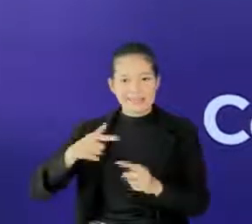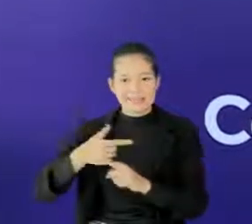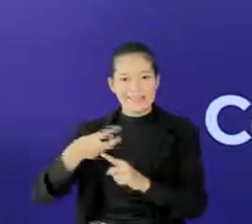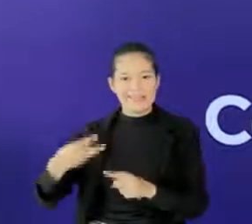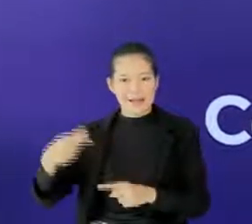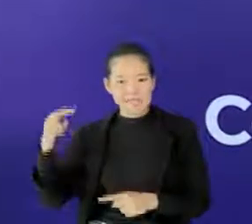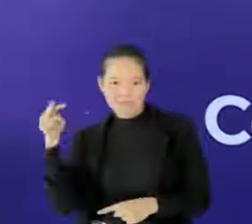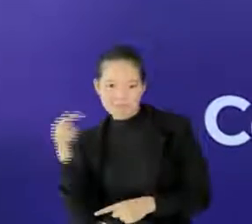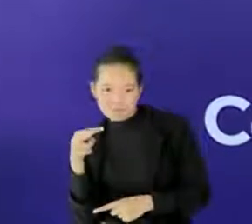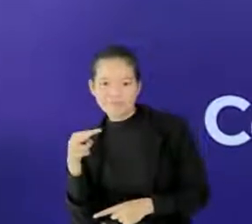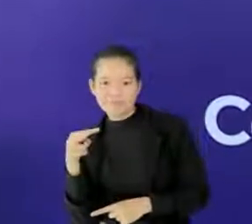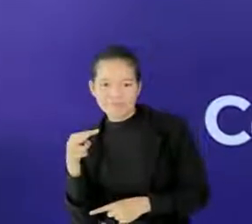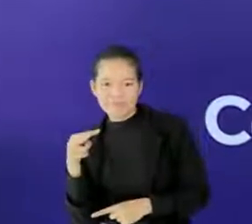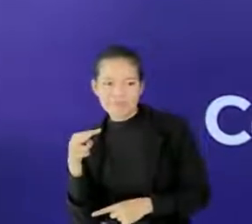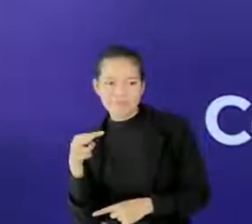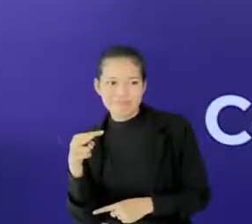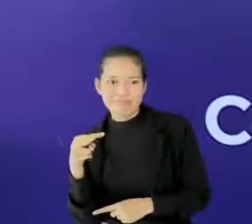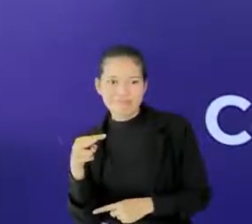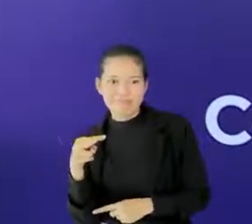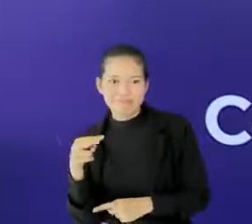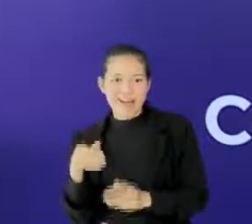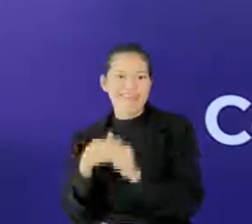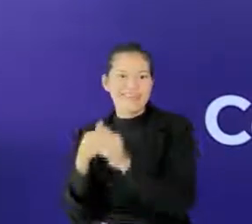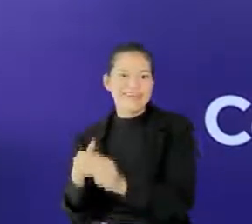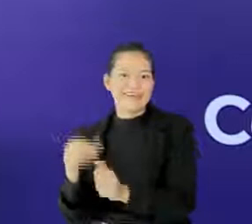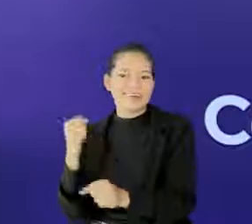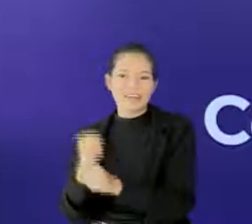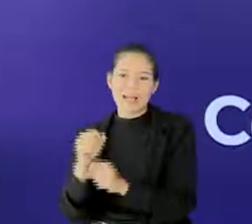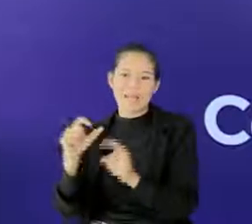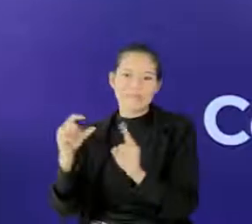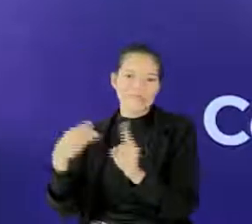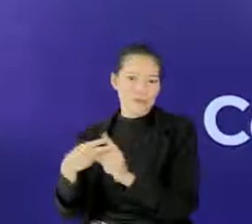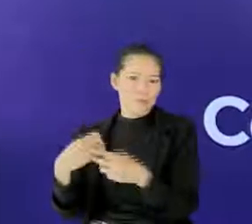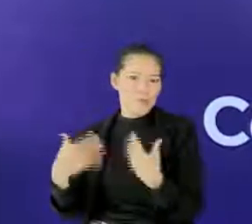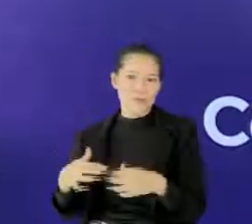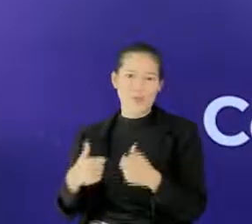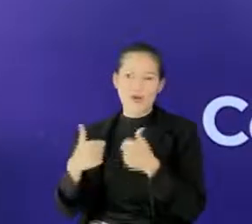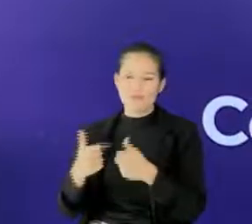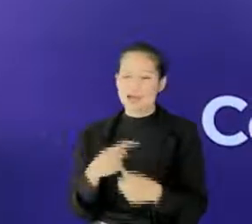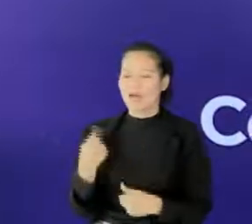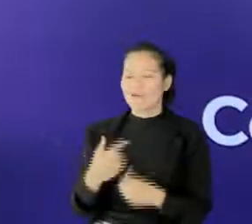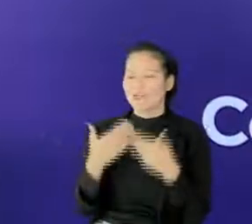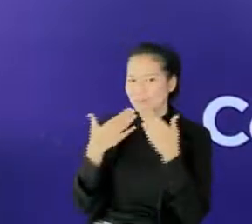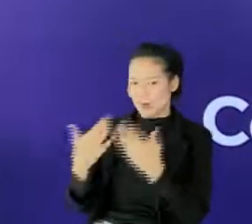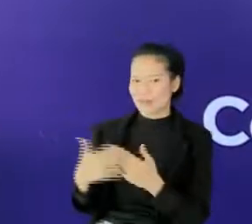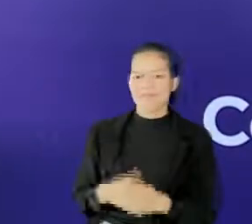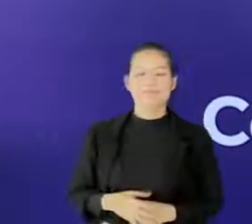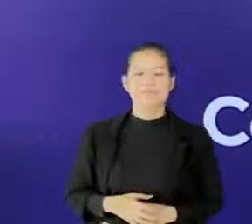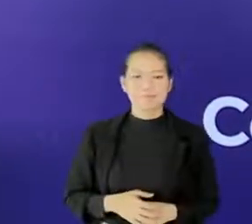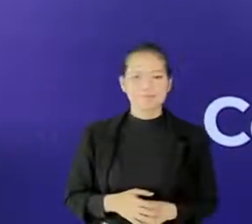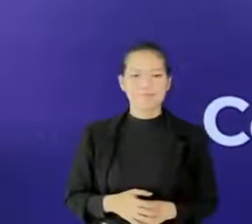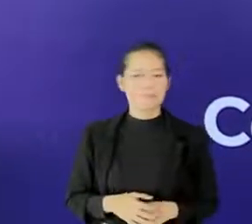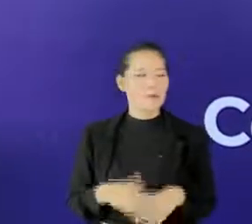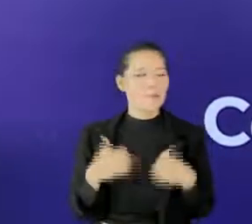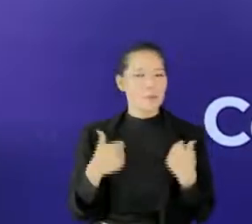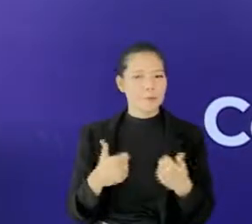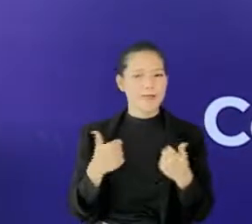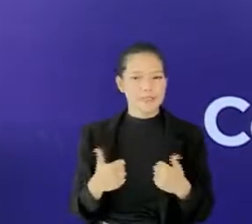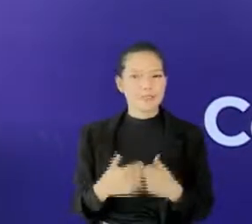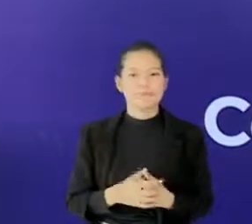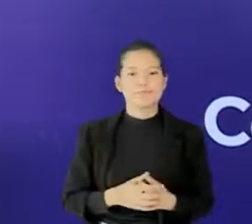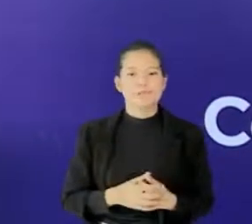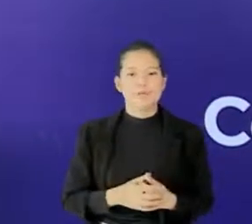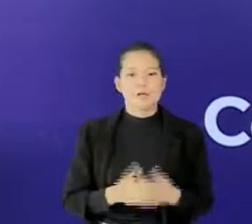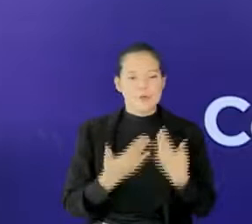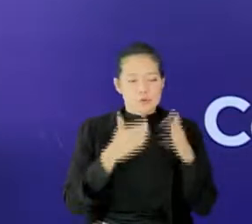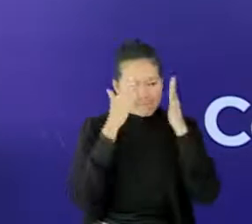yang sebagai leadernya. Terima kasih, Pak. Luar biasa, Mas. Kita itu yang terima kasih, Pak. Luar biasa